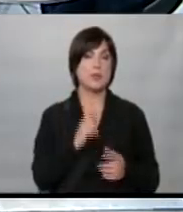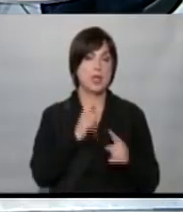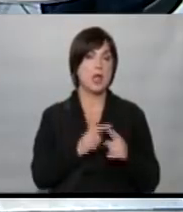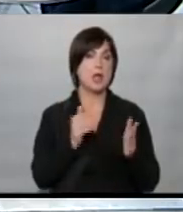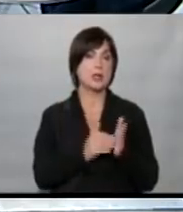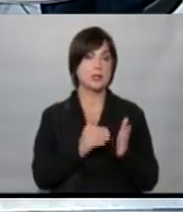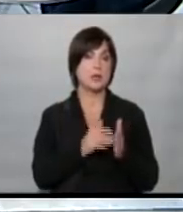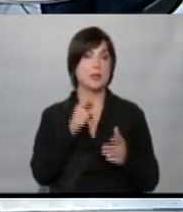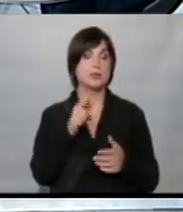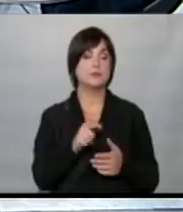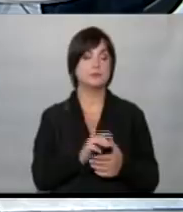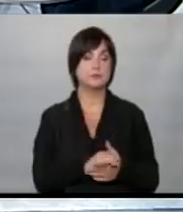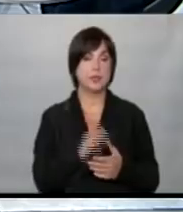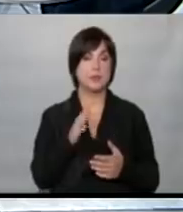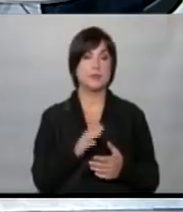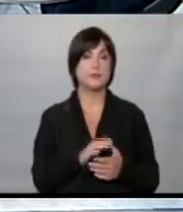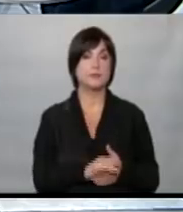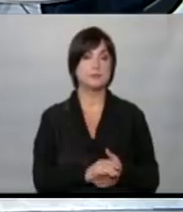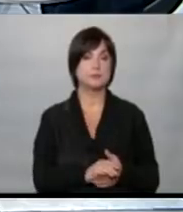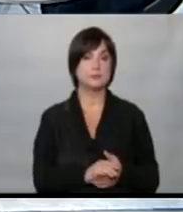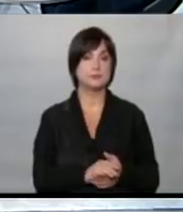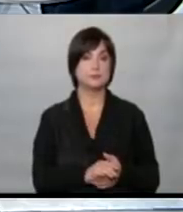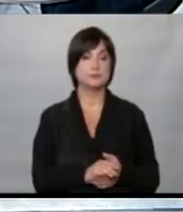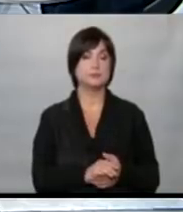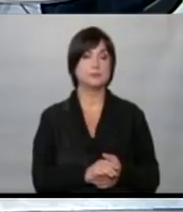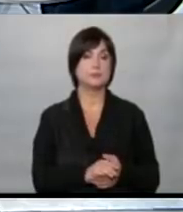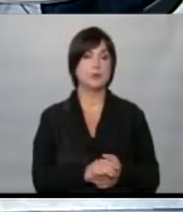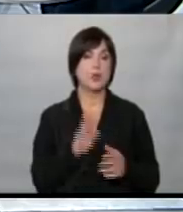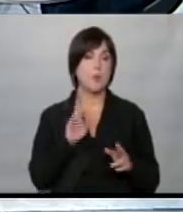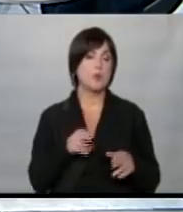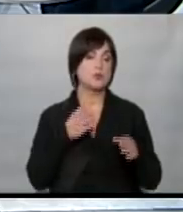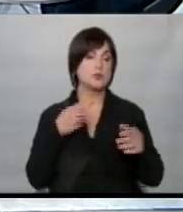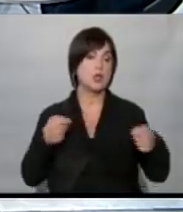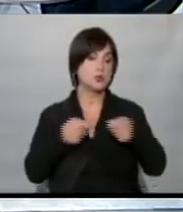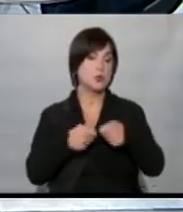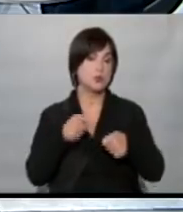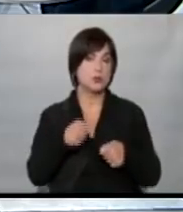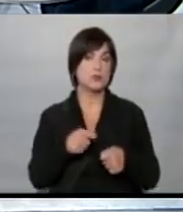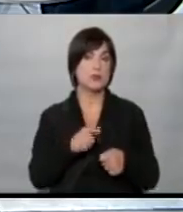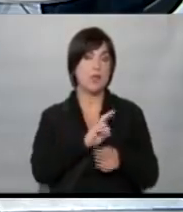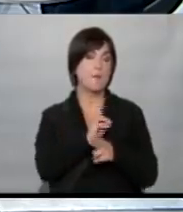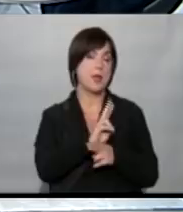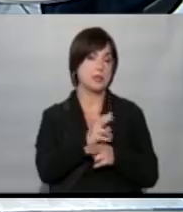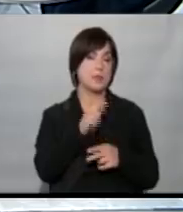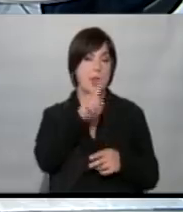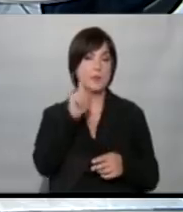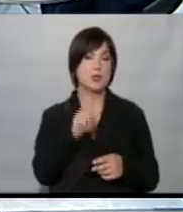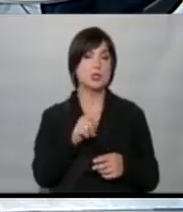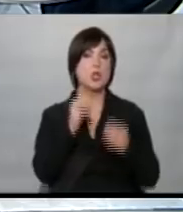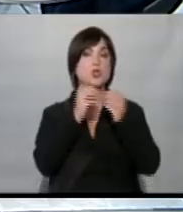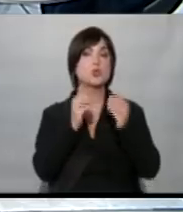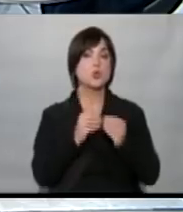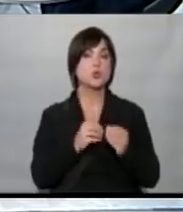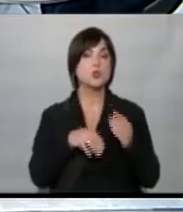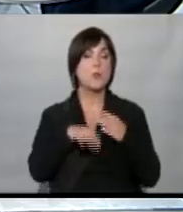да... Бидејќи тамо не, имаше стрикно стапување во сојуз повеќе... со можност за сојуз, што навистина е содржи, манипулативно прашање. Содржи